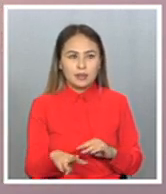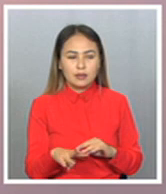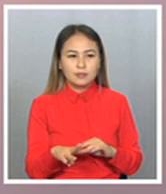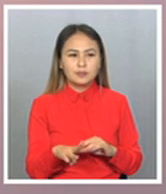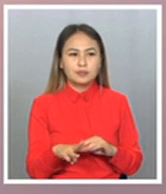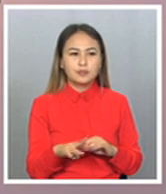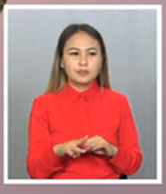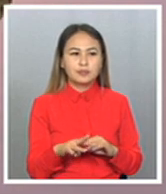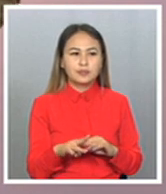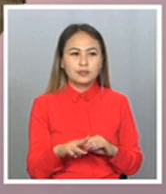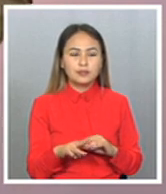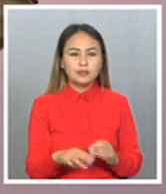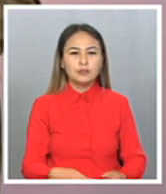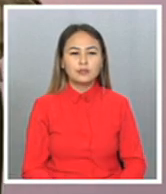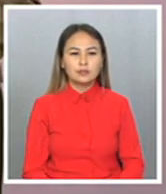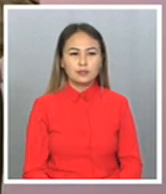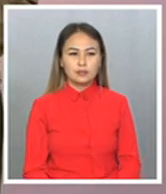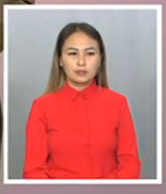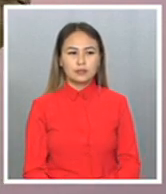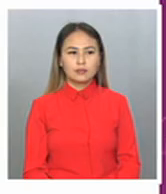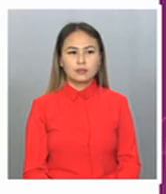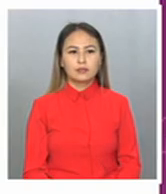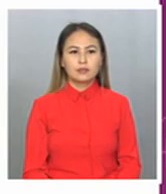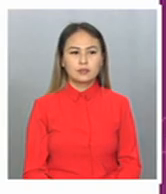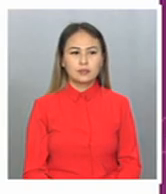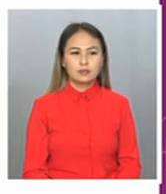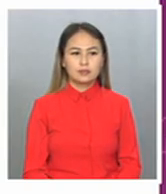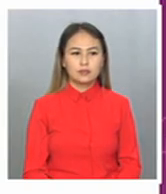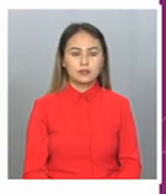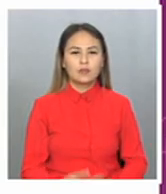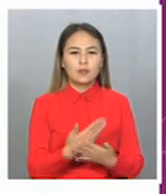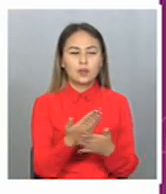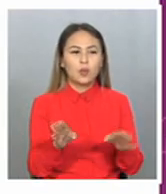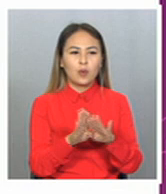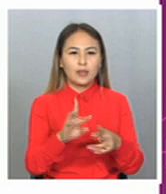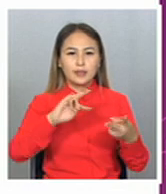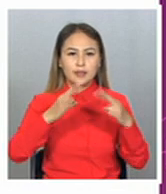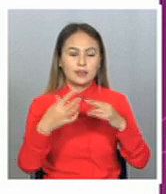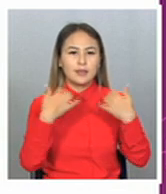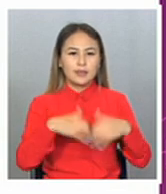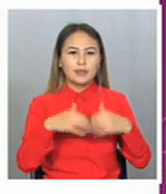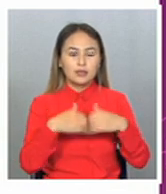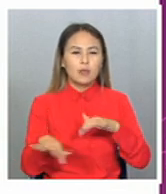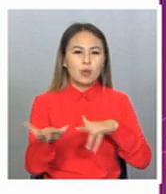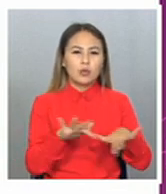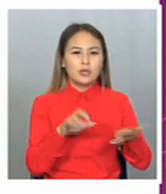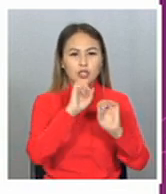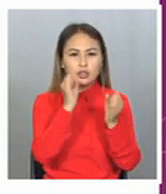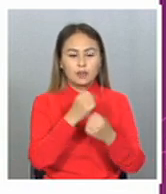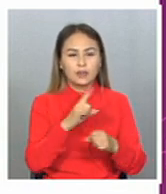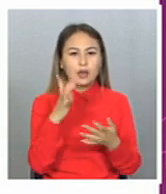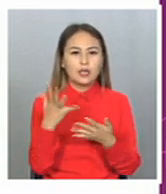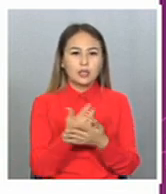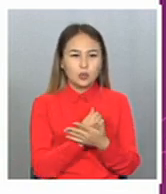автобустың 520 километр жүргенін анықтадық. Оған кері есеп, қозғалыс жылдамдығын анықтау